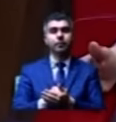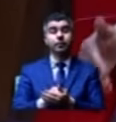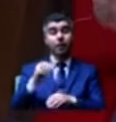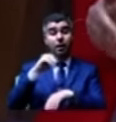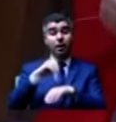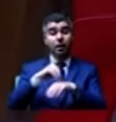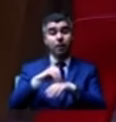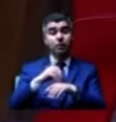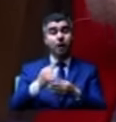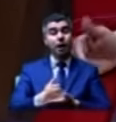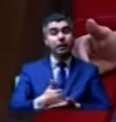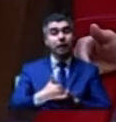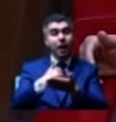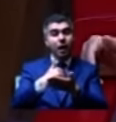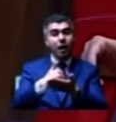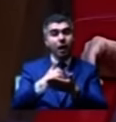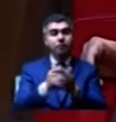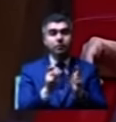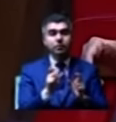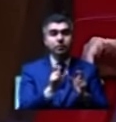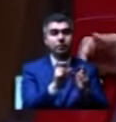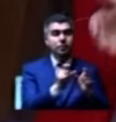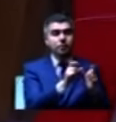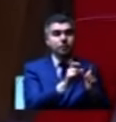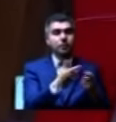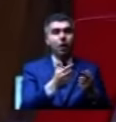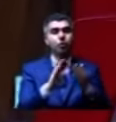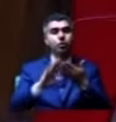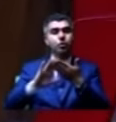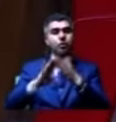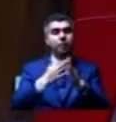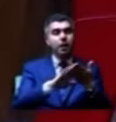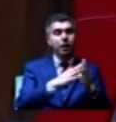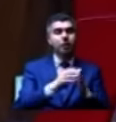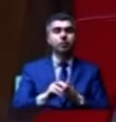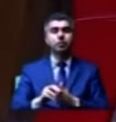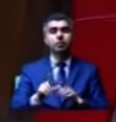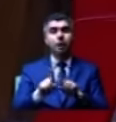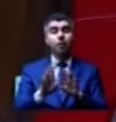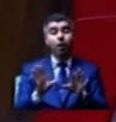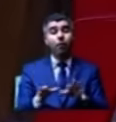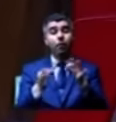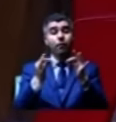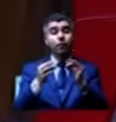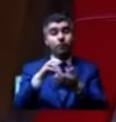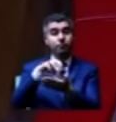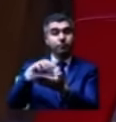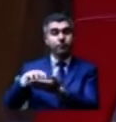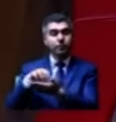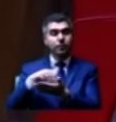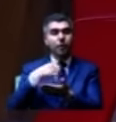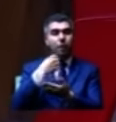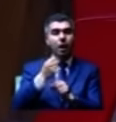هناك دعم ومواكبة لمؤسسة الرعاية الاجتماعية، ونقدر نذكر لك بعض المناطق اللي